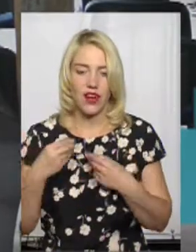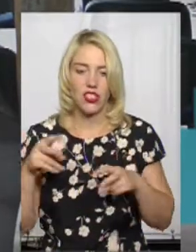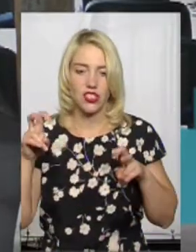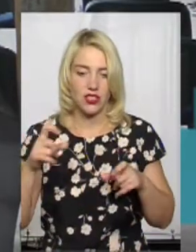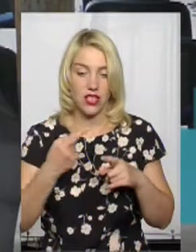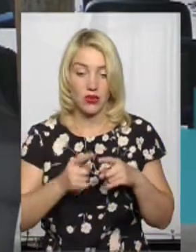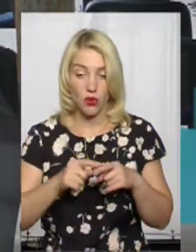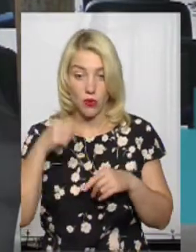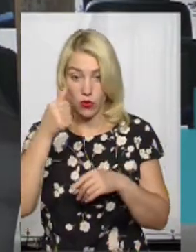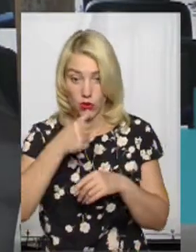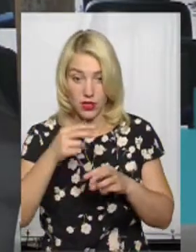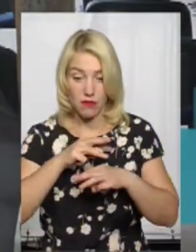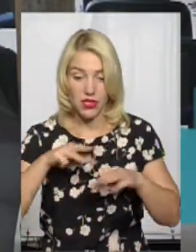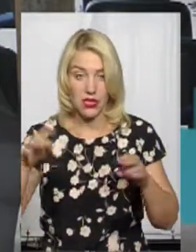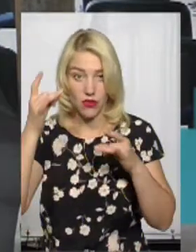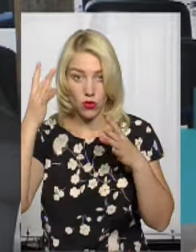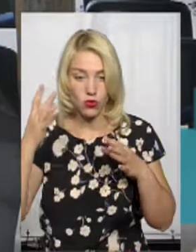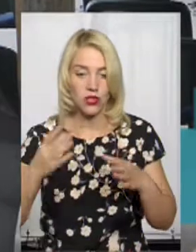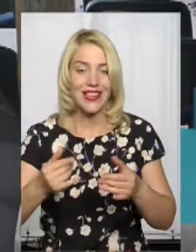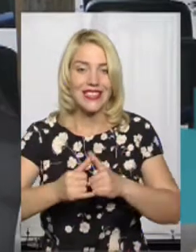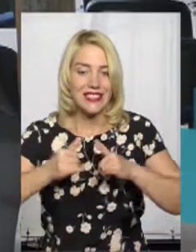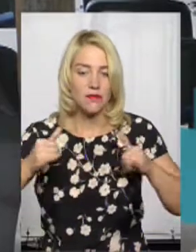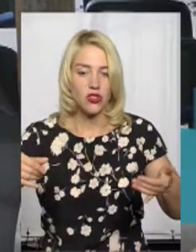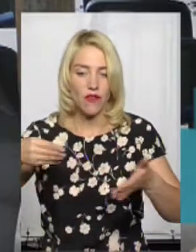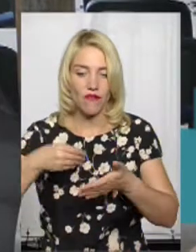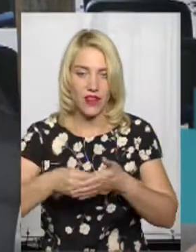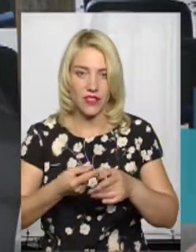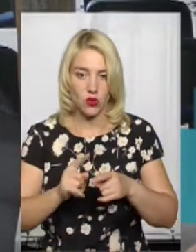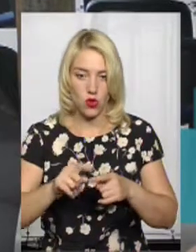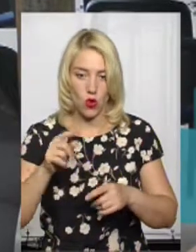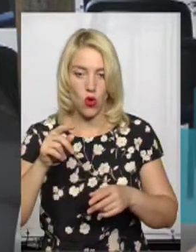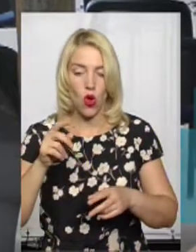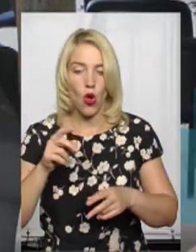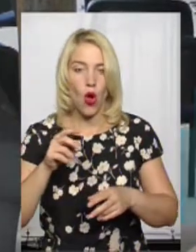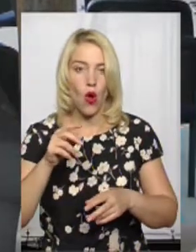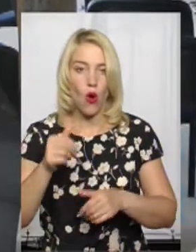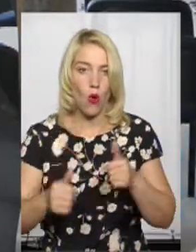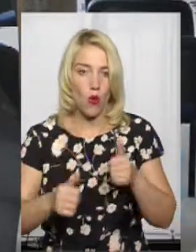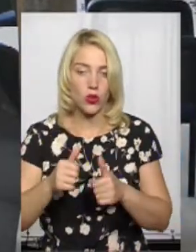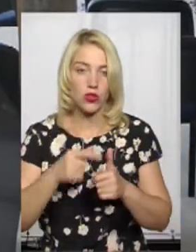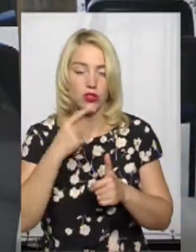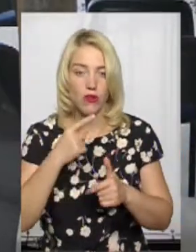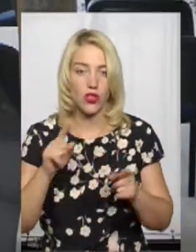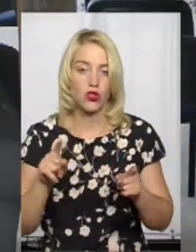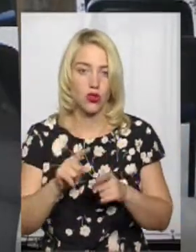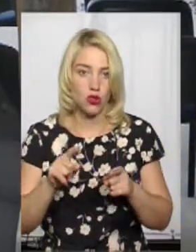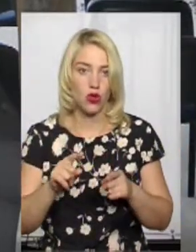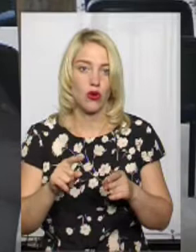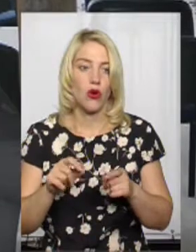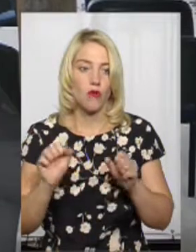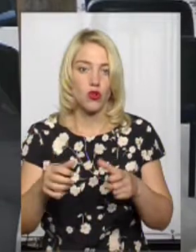збільшило вартість цього конкурсу і оголосило, що можуть брати участь проекти, які мають на